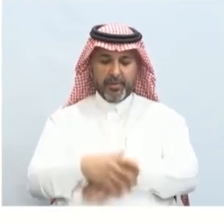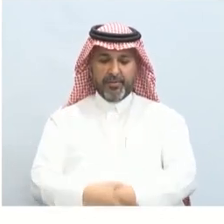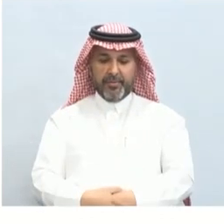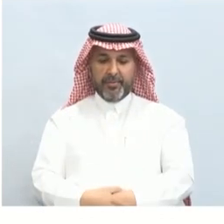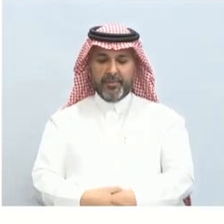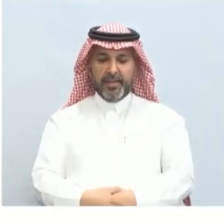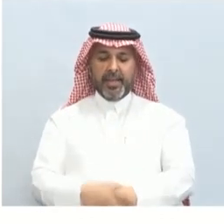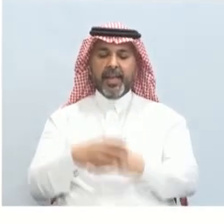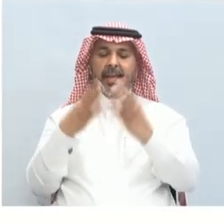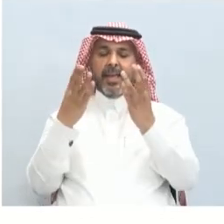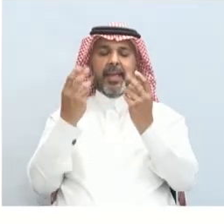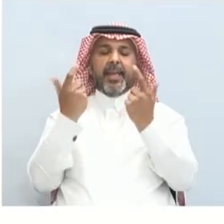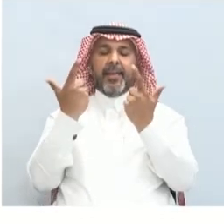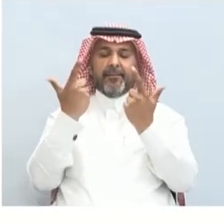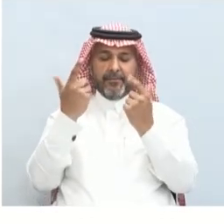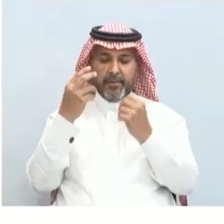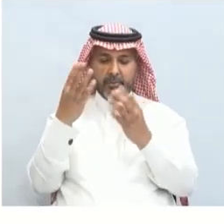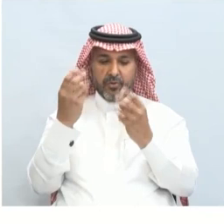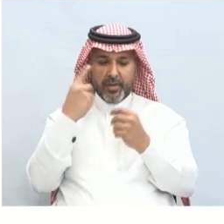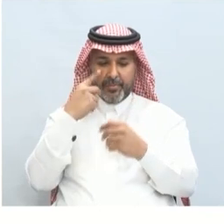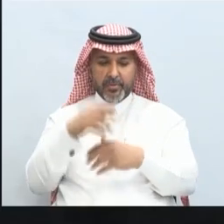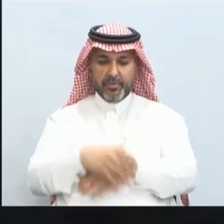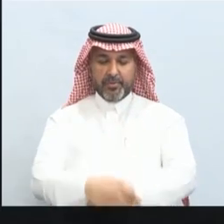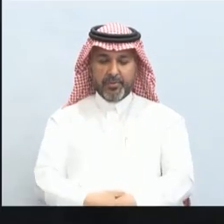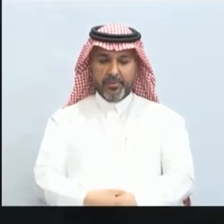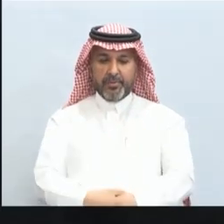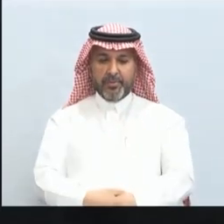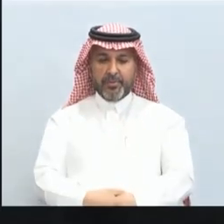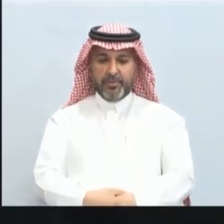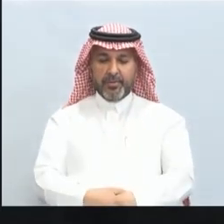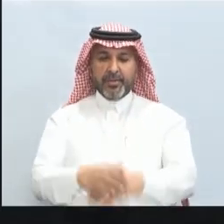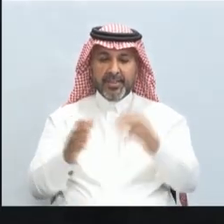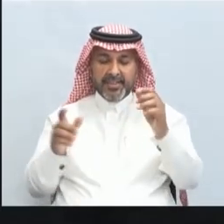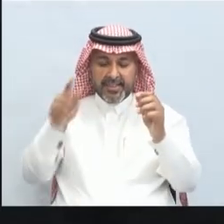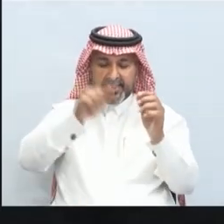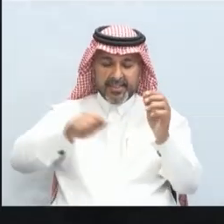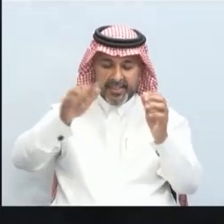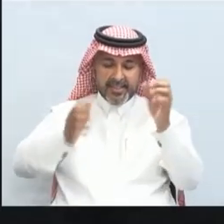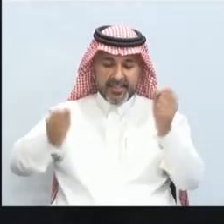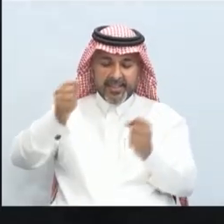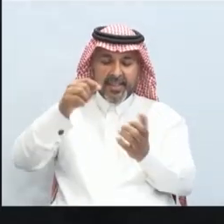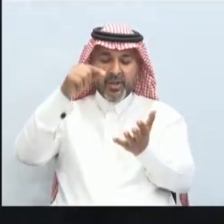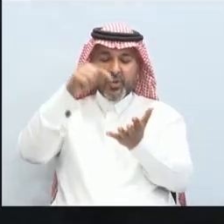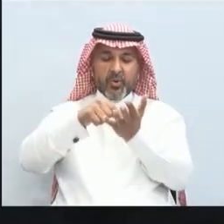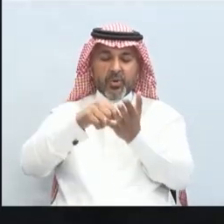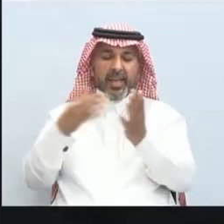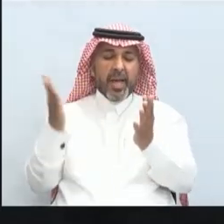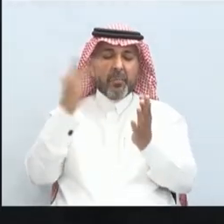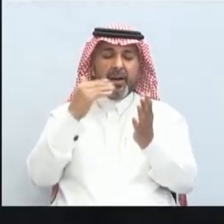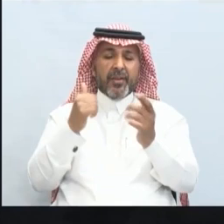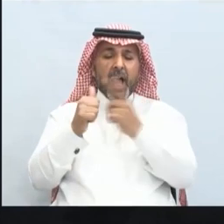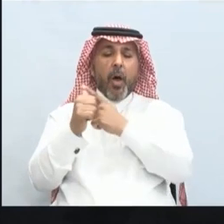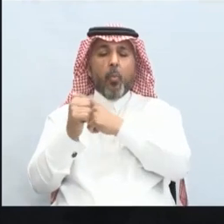الكرام كيف نحسب الاحتمال الدائري يقول لك اذا كان عندك احتمال دائري ليس له نقطه مرجعيه يعني ليس له